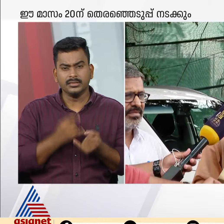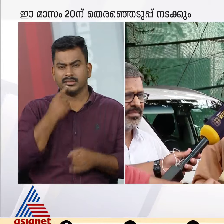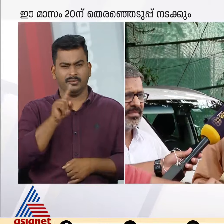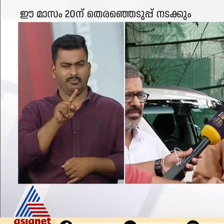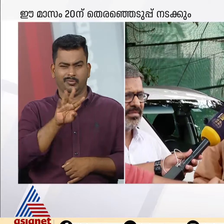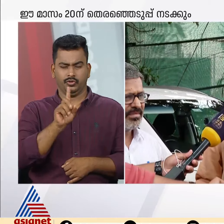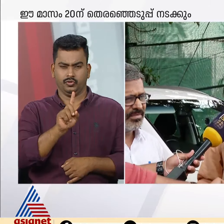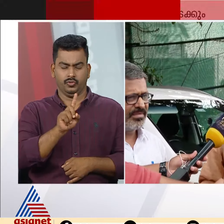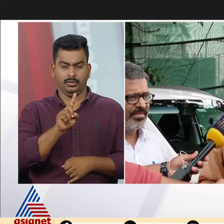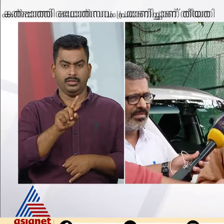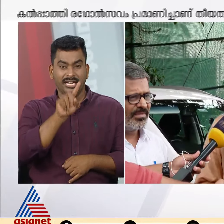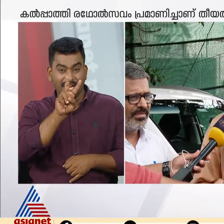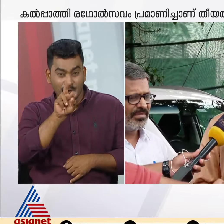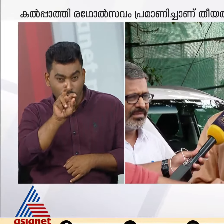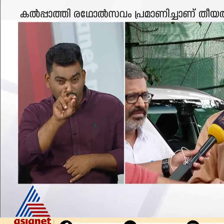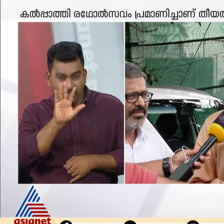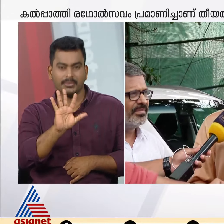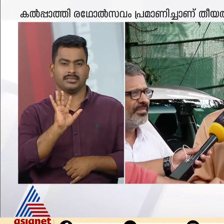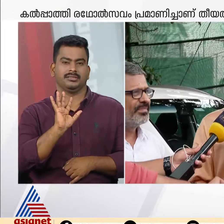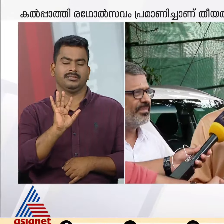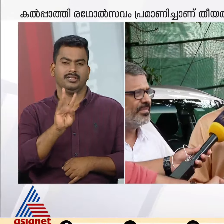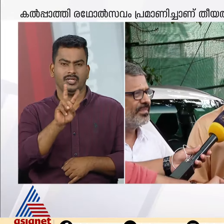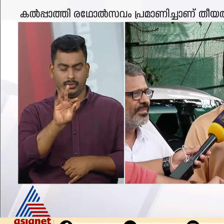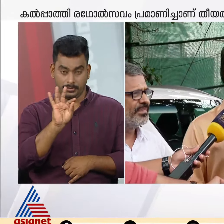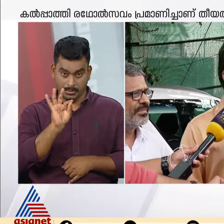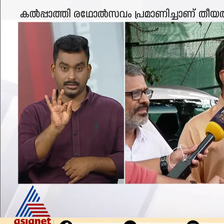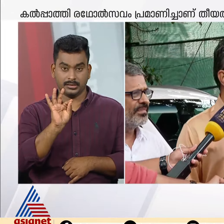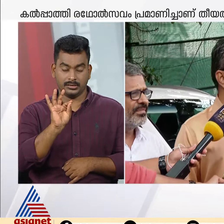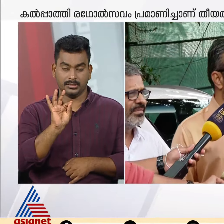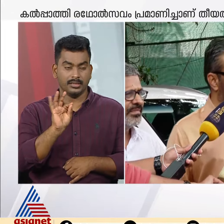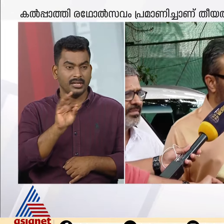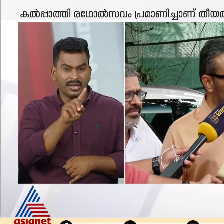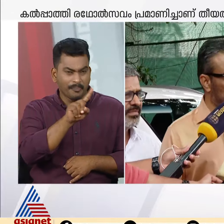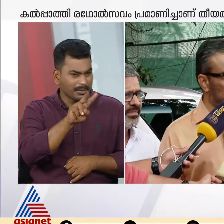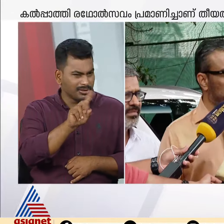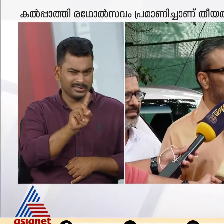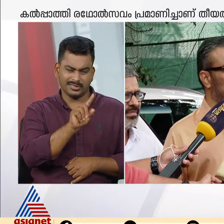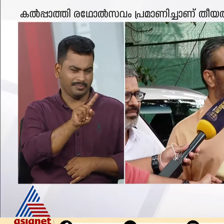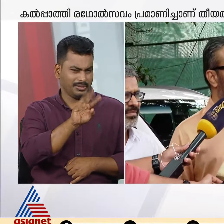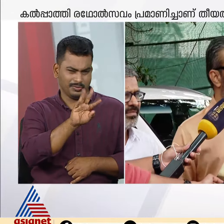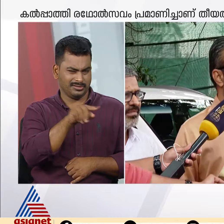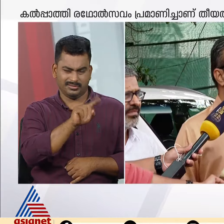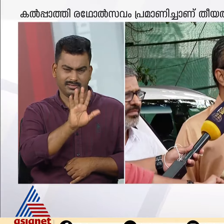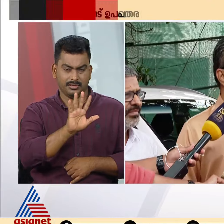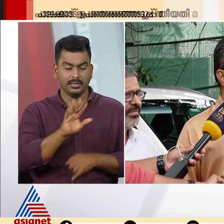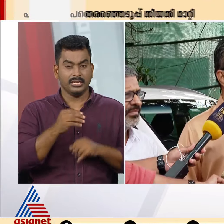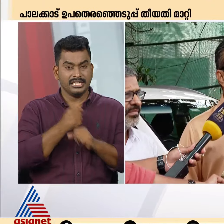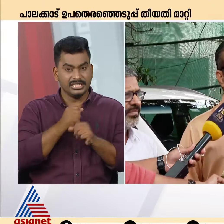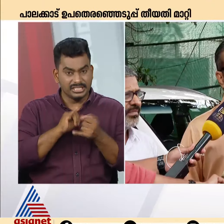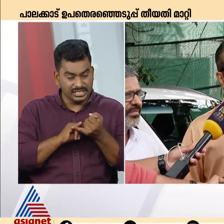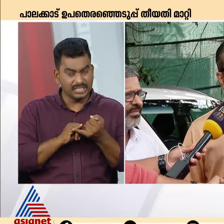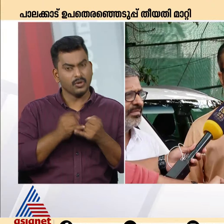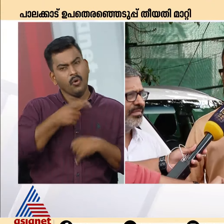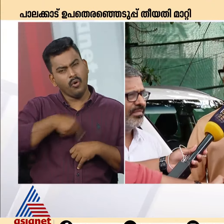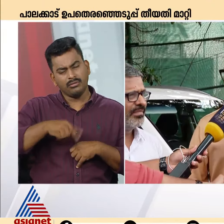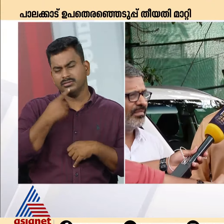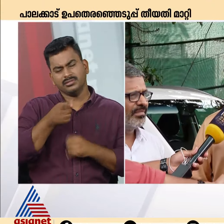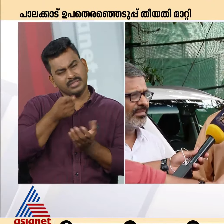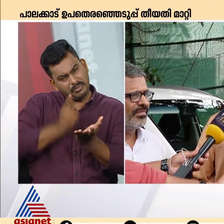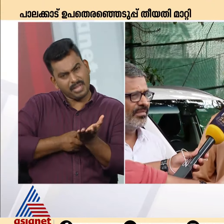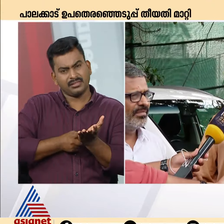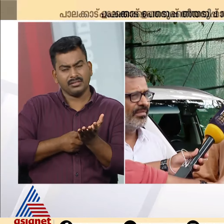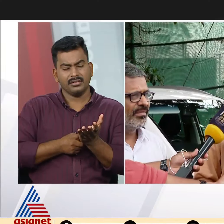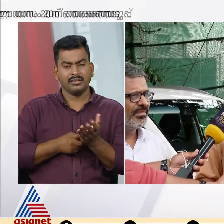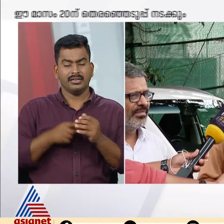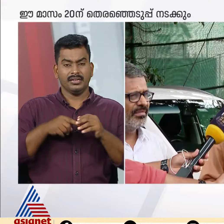കൽപ്പാത്തി രഥോത്സവത്തിന്റെ കാര്യം ഞങ്ങൾക്കറിയാമല്ലോ. എൽ ഡി എഫിന്റെ കൺവീനറും പാർട്ടി സംസ്ഥാന സെക്രട്ടറി ഗോവിന്ദമാഷും ഒക്കെ ആവശ്യപ്പെട്ടിരുന്നു. എൽ ഡി എഫ് കൺവീനർ ടി